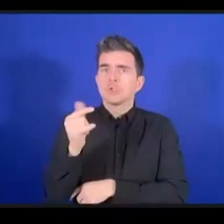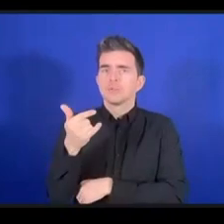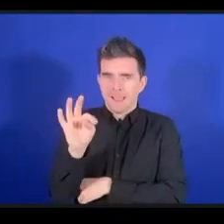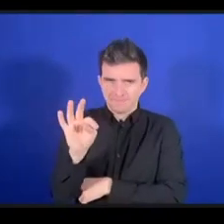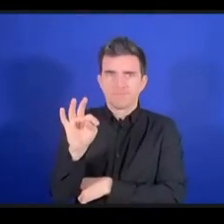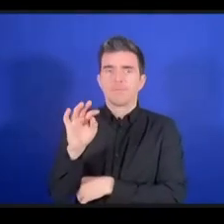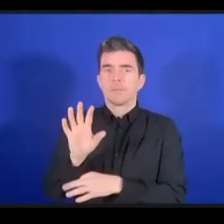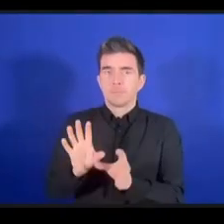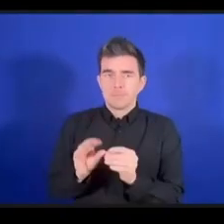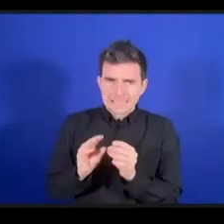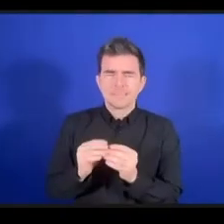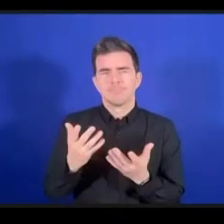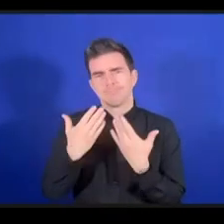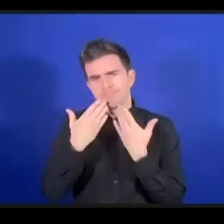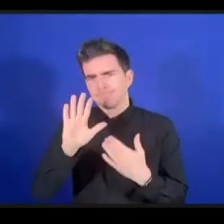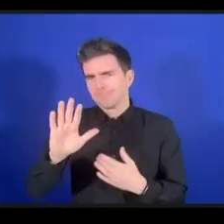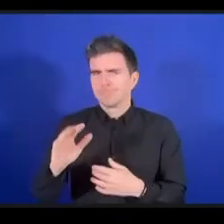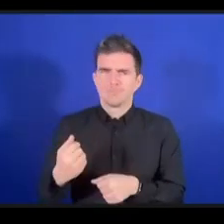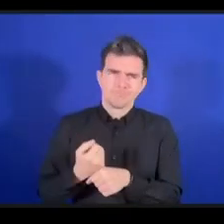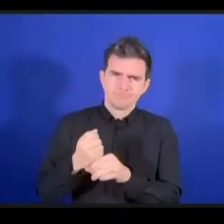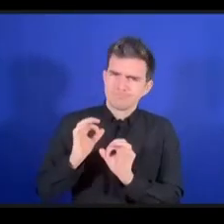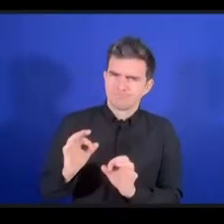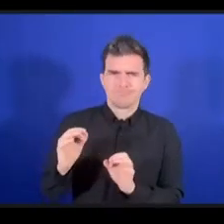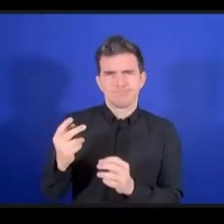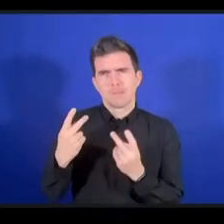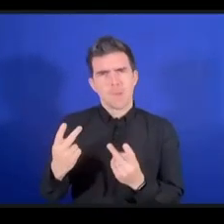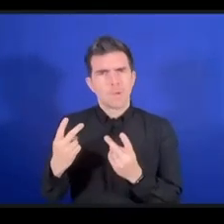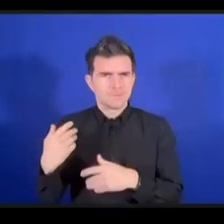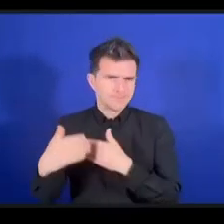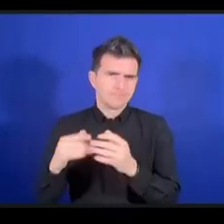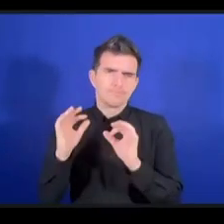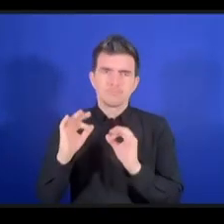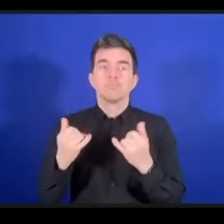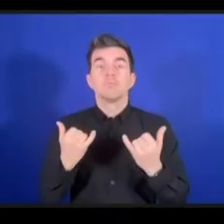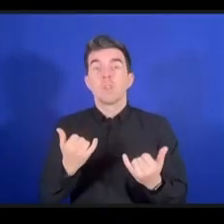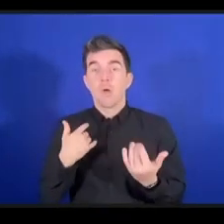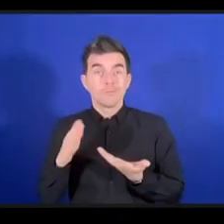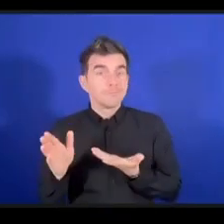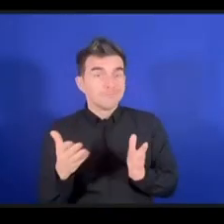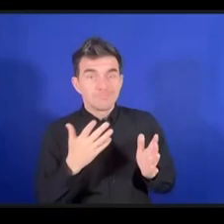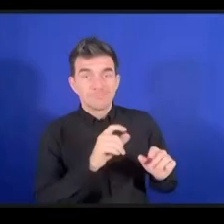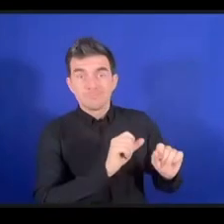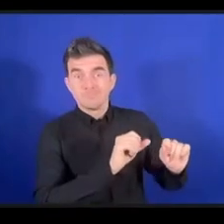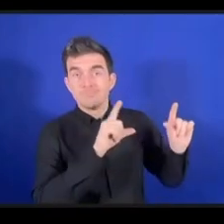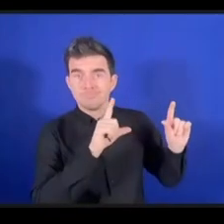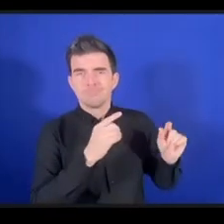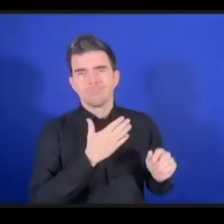我想请韩杜皮藏，他是在华盛顿，